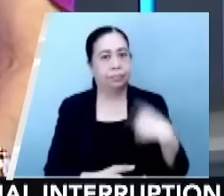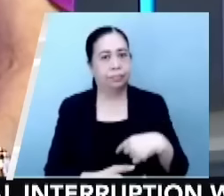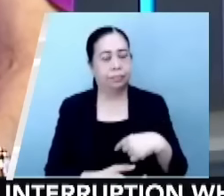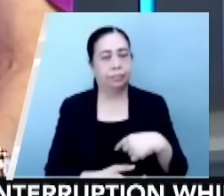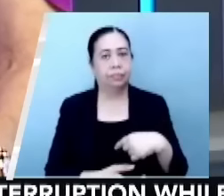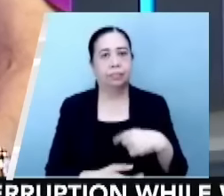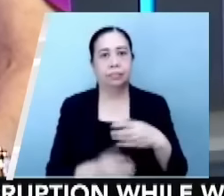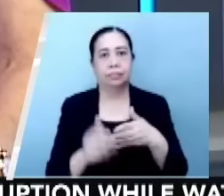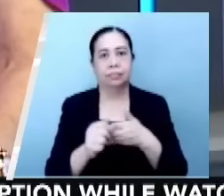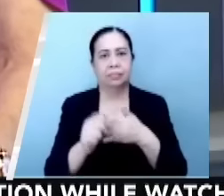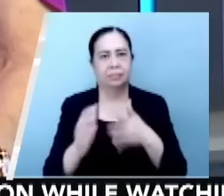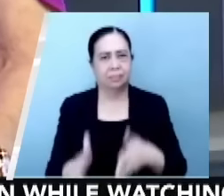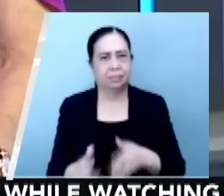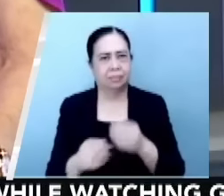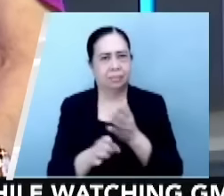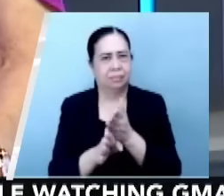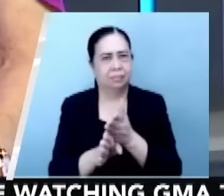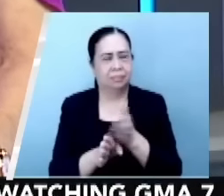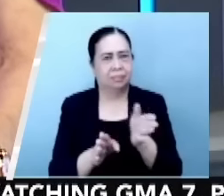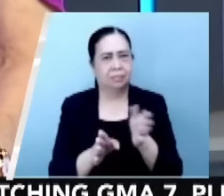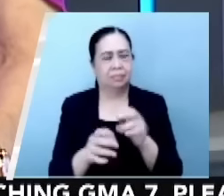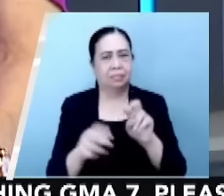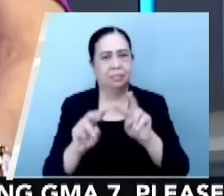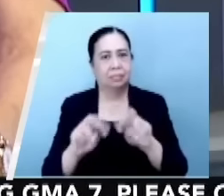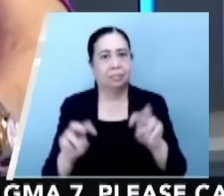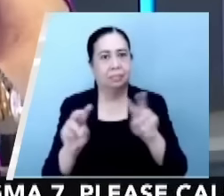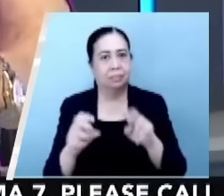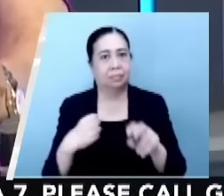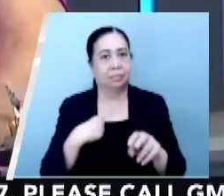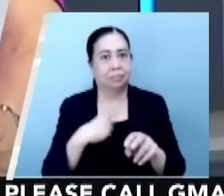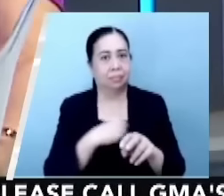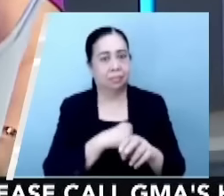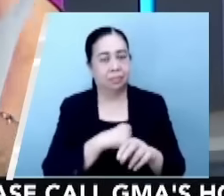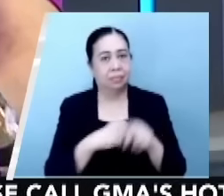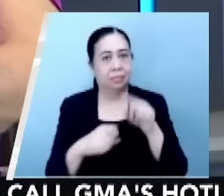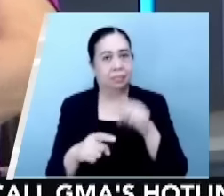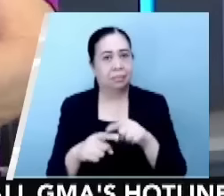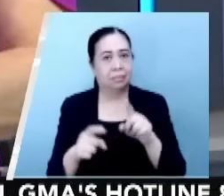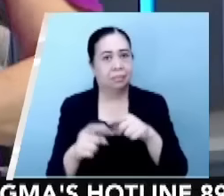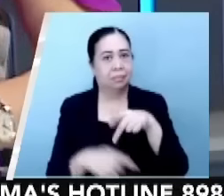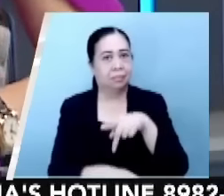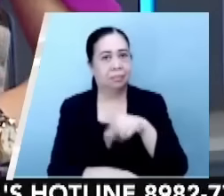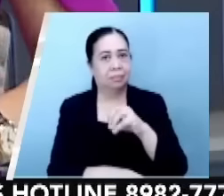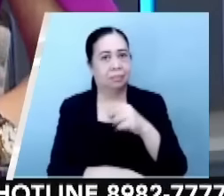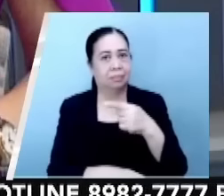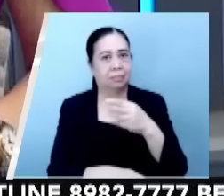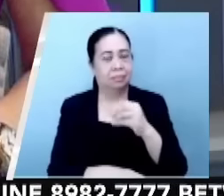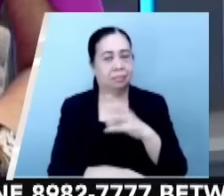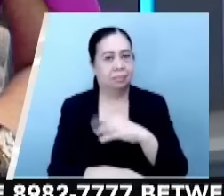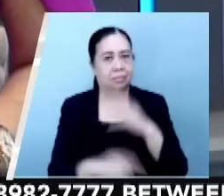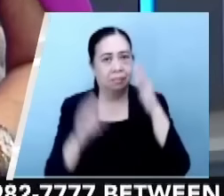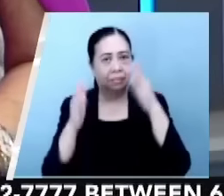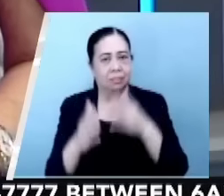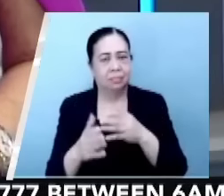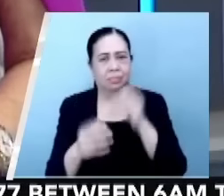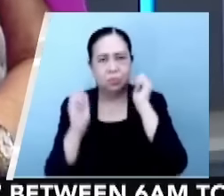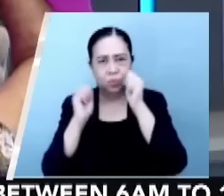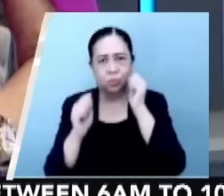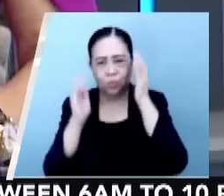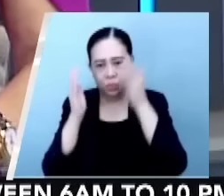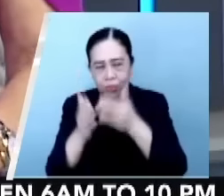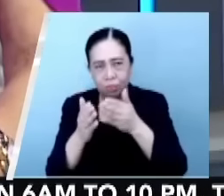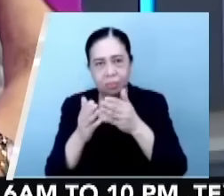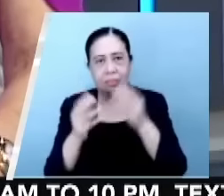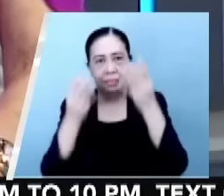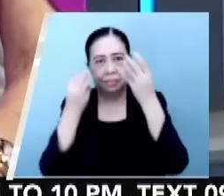ang paglihis umano ng imbestigasyon ng Senado sa mga pogo at pagtutok kay Bamban Mayor Alice Go.